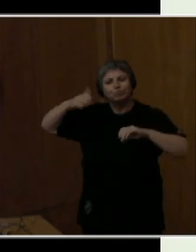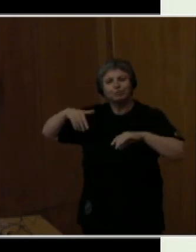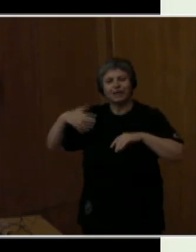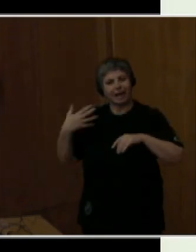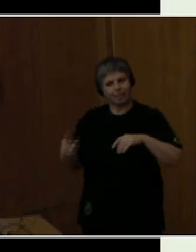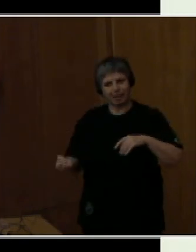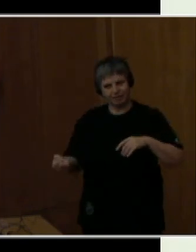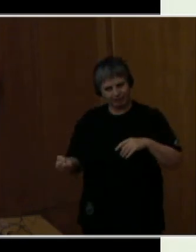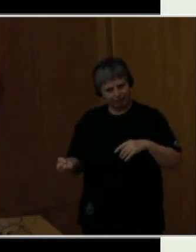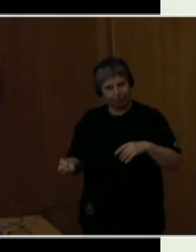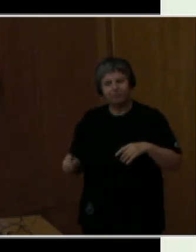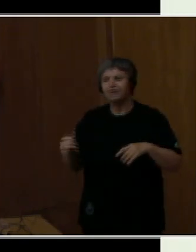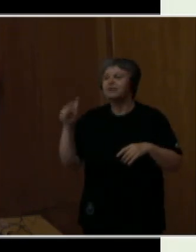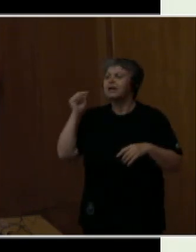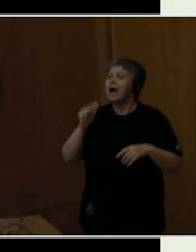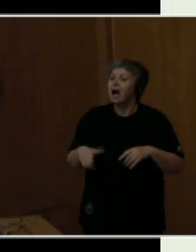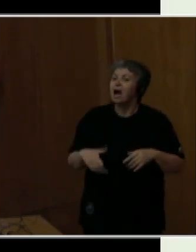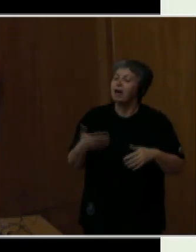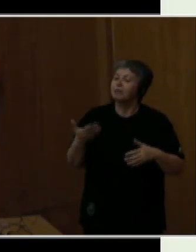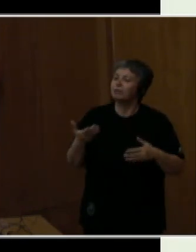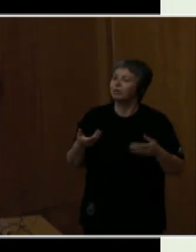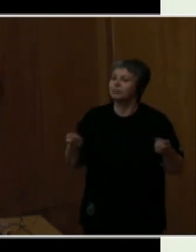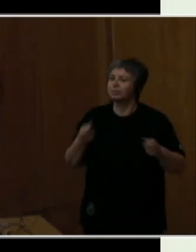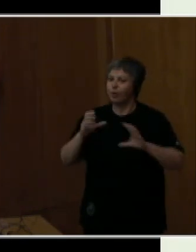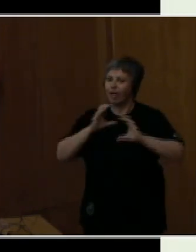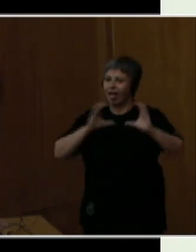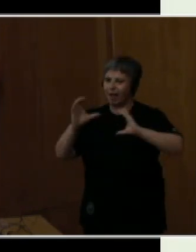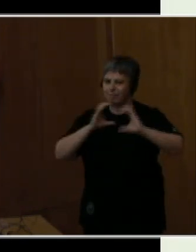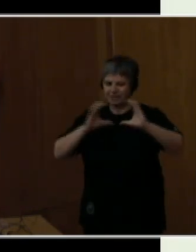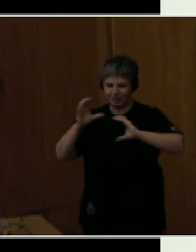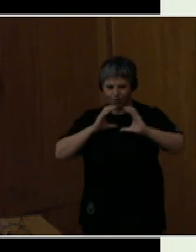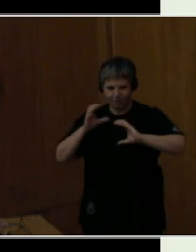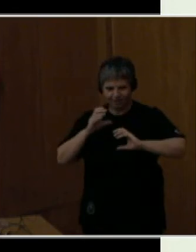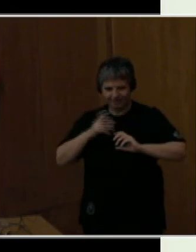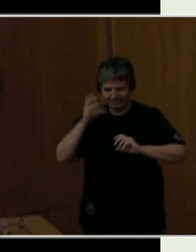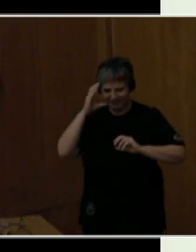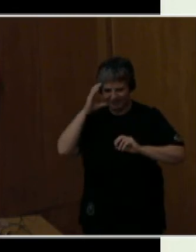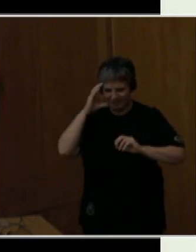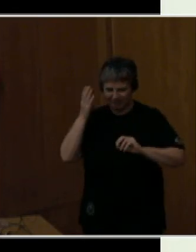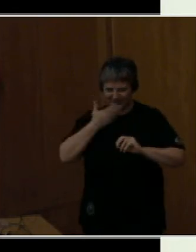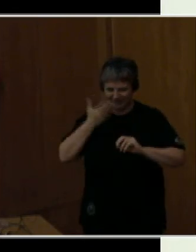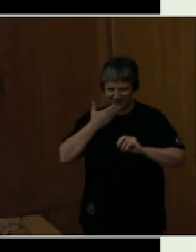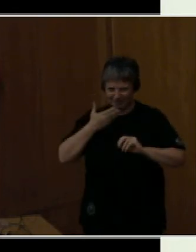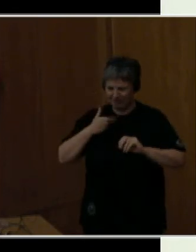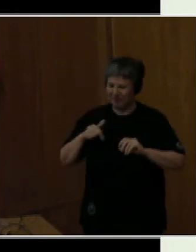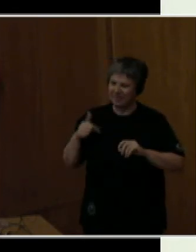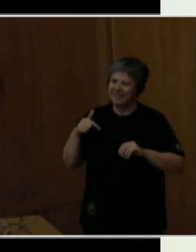δίκτυα χρησιμοποιήθηκαν ευρέως στην αρχαιότητα για επικοινωνία και για μεταφορά μηνυμάτων σε απομακρυσμένες περιοχές.